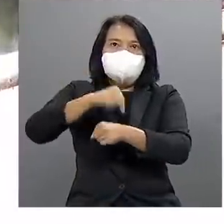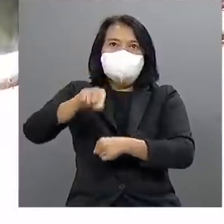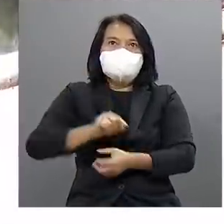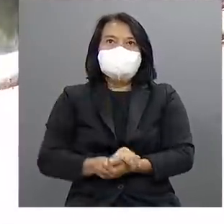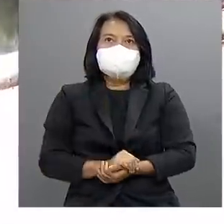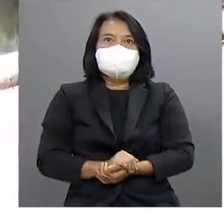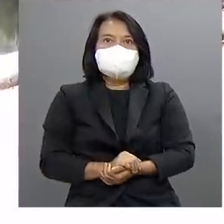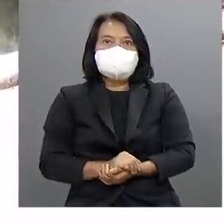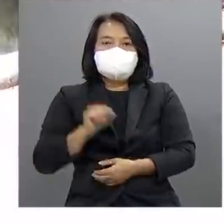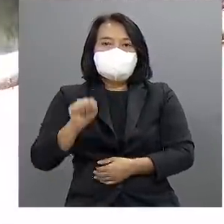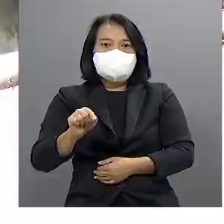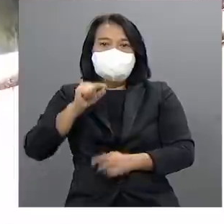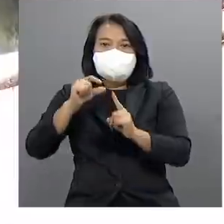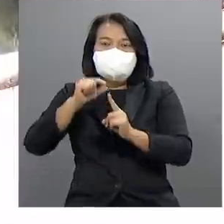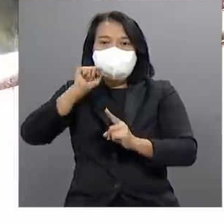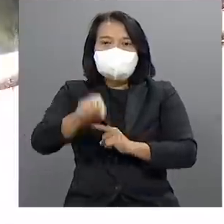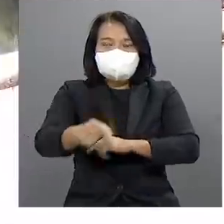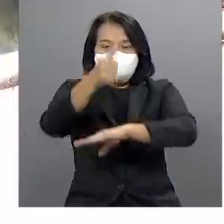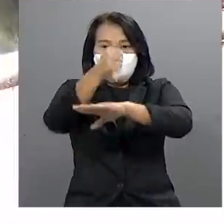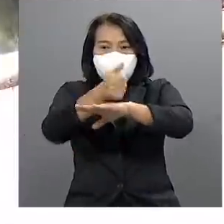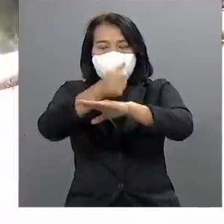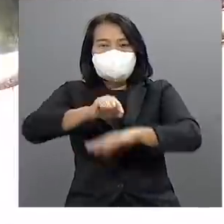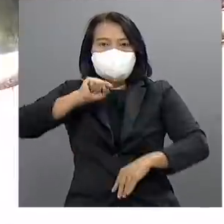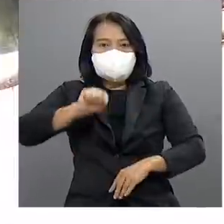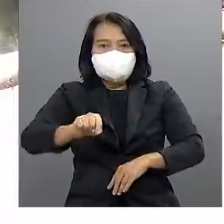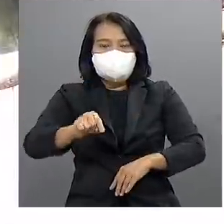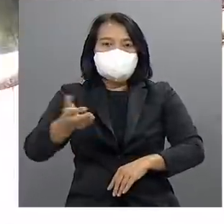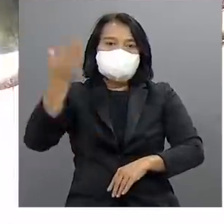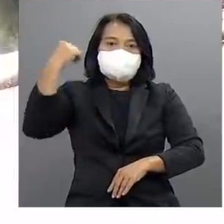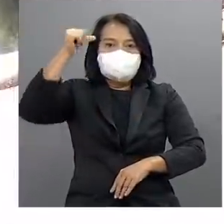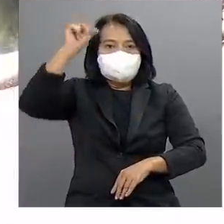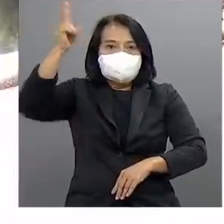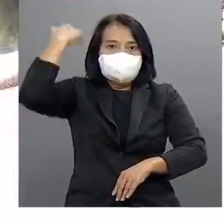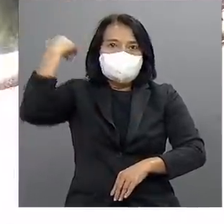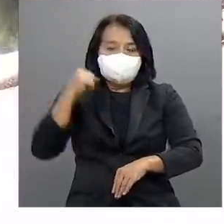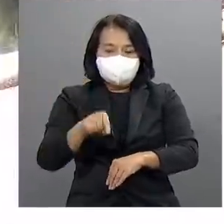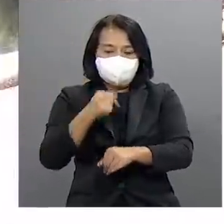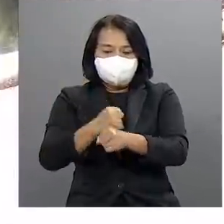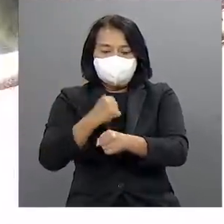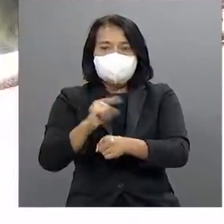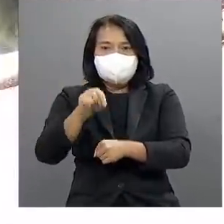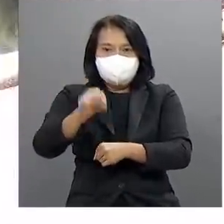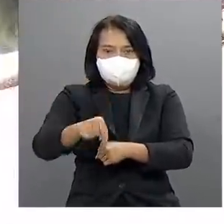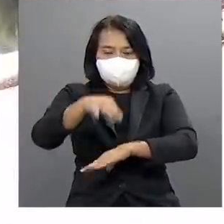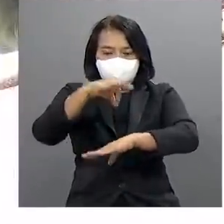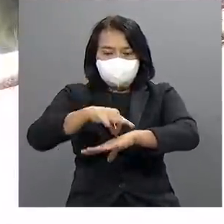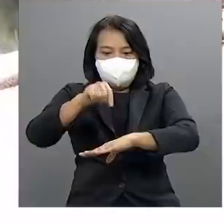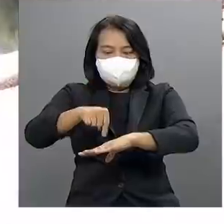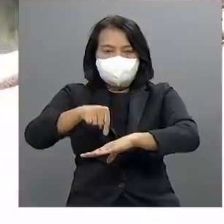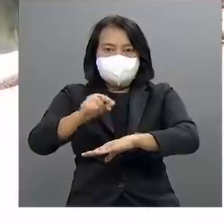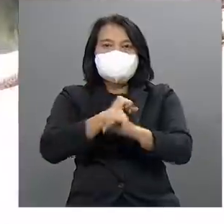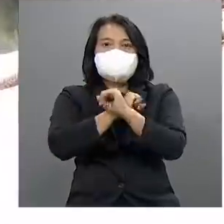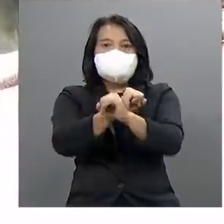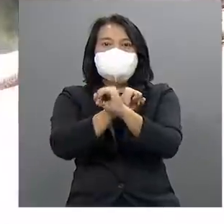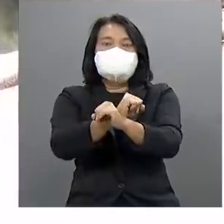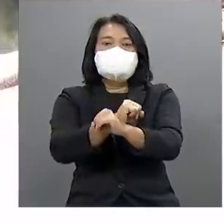คำสั่งมาจากทางผู้บังคับบัญชาเนี่ยเมื่อ2วันก่อนให้มาสร้างประตูทำนบกั้นน้ำตรงจุดนี้เพื่อเตรียมรองรับหรือว่าป้องกันแนวน้ำฝ